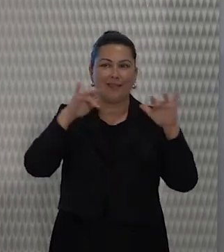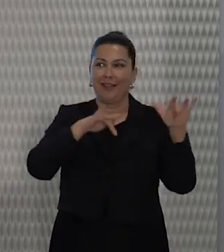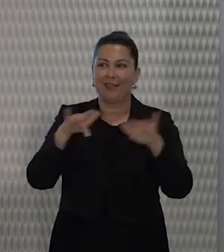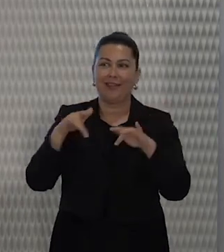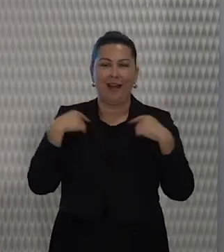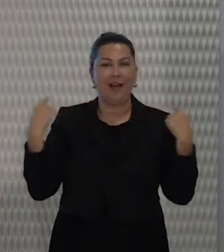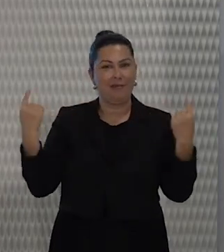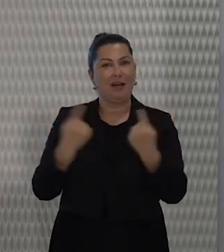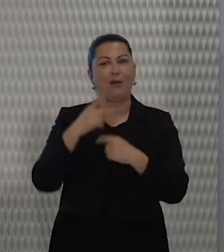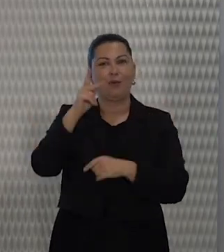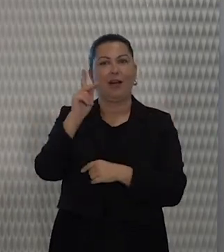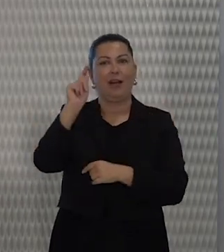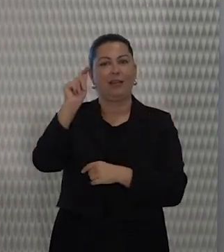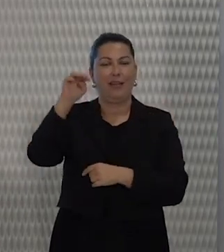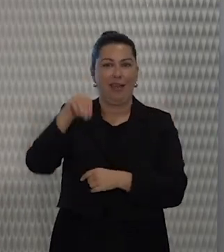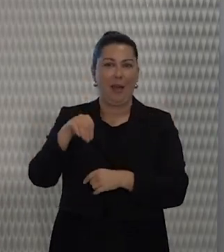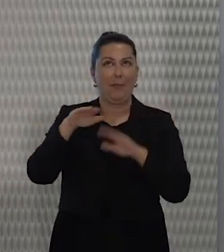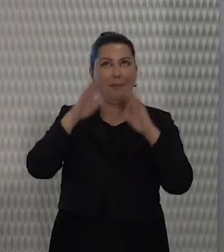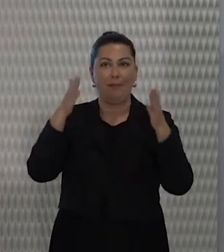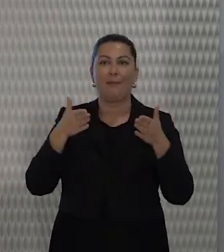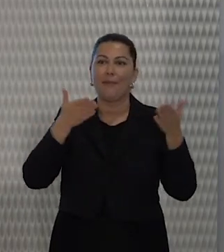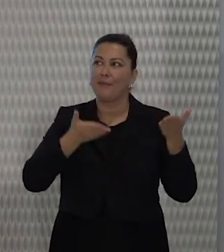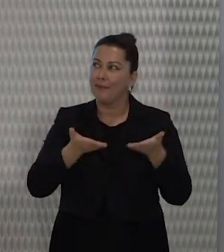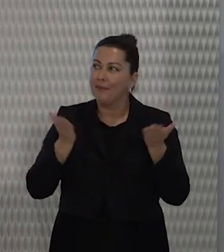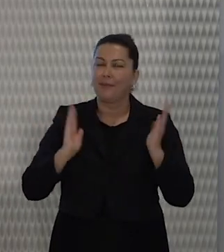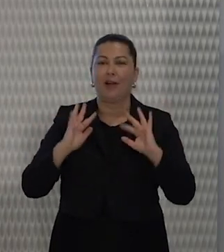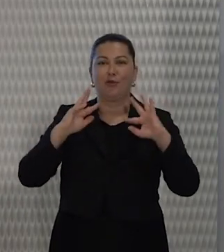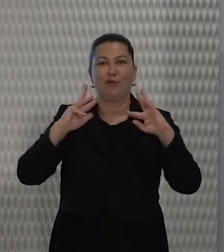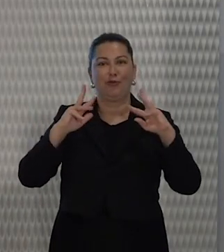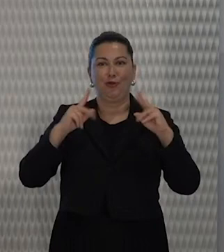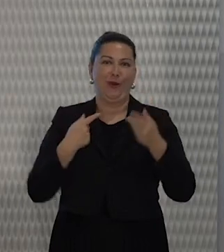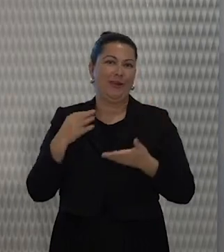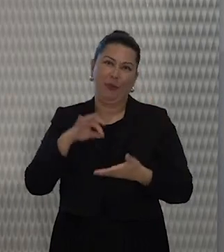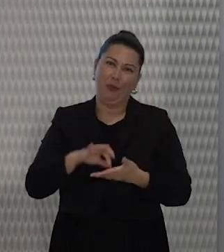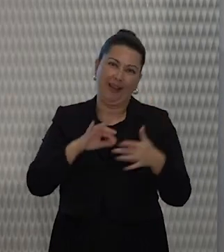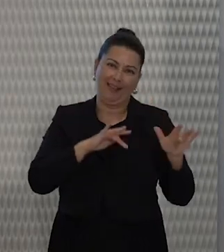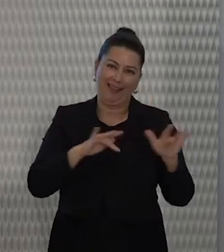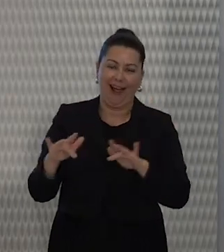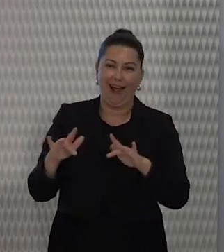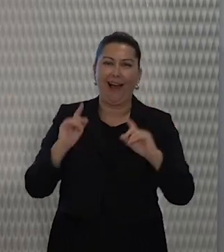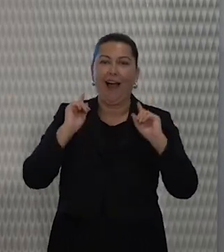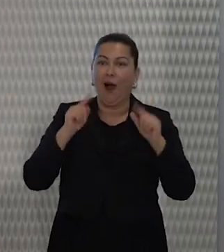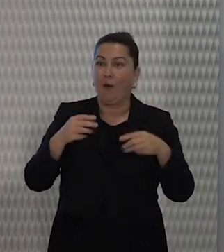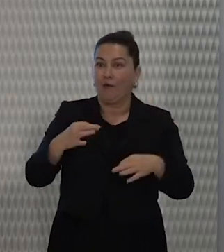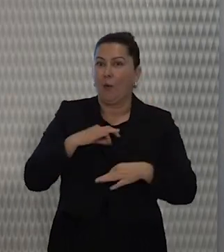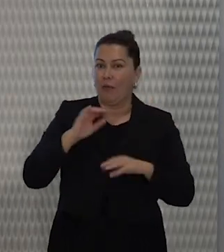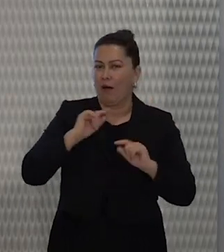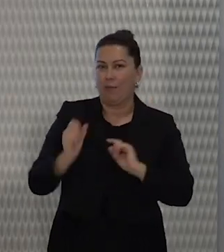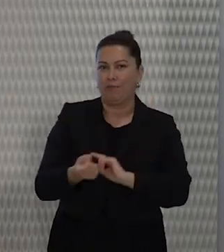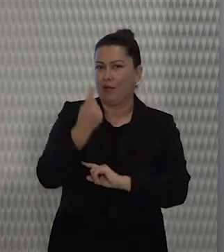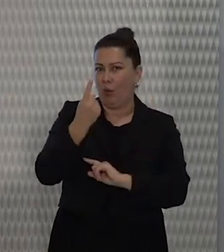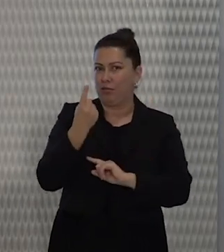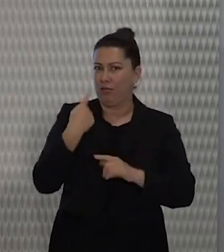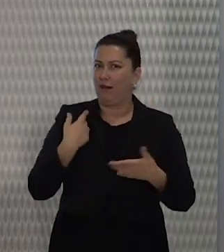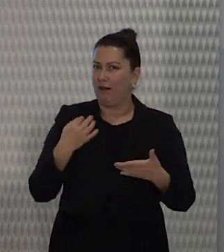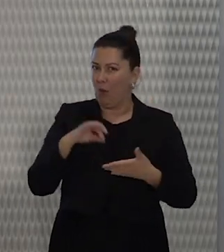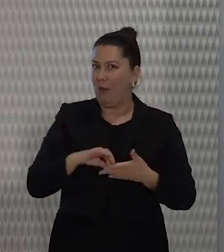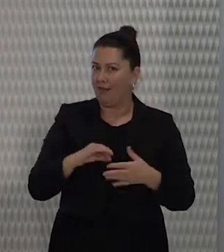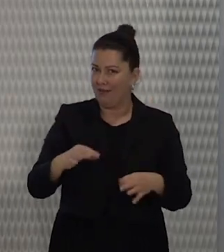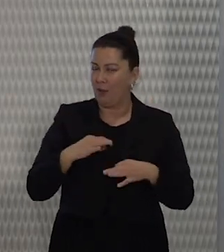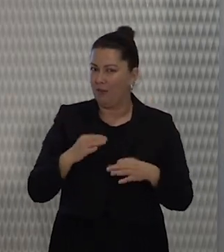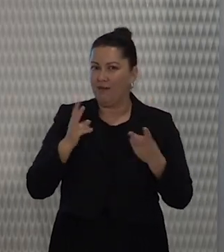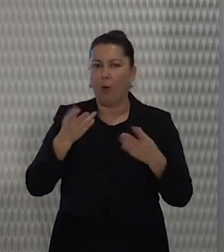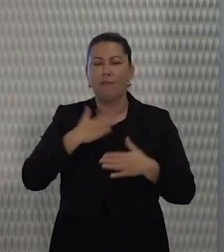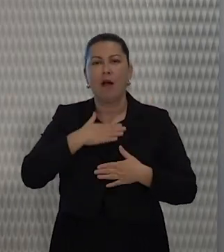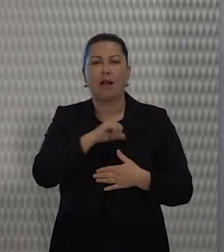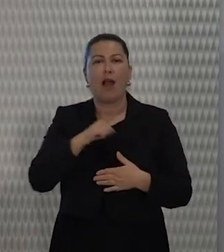bei uns bei KTM. Wirklich ein sehr schöner Moment und für mich natürlich auch irgendwo ein besonderer Moment. Vielleicht mein